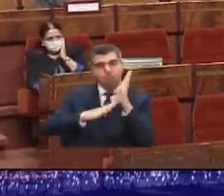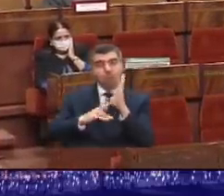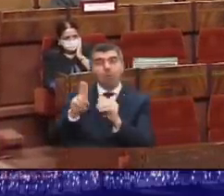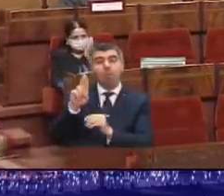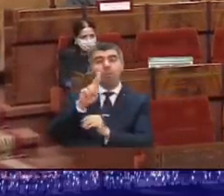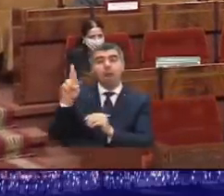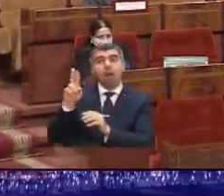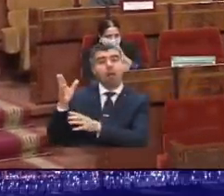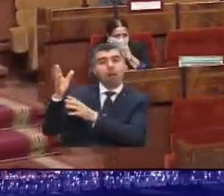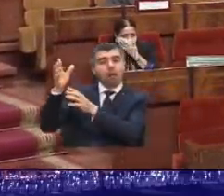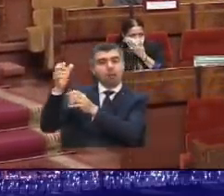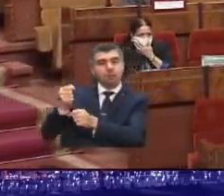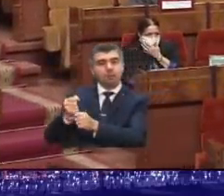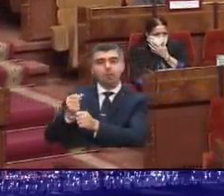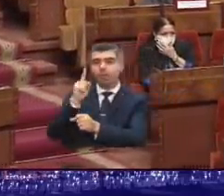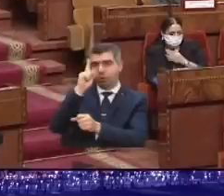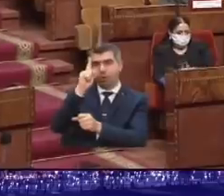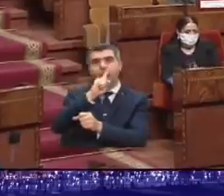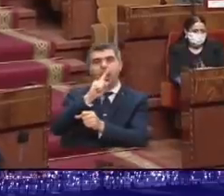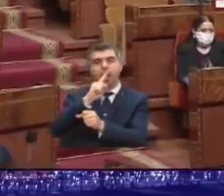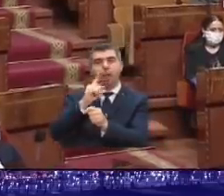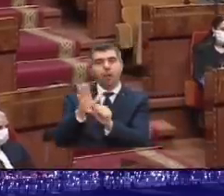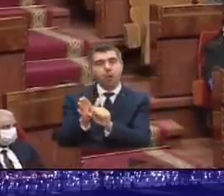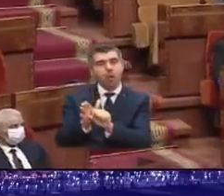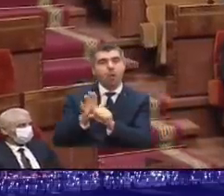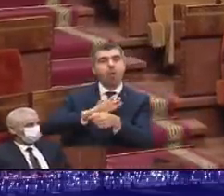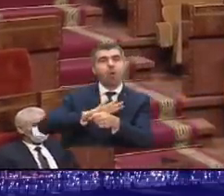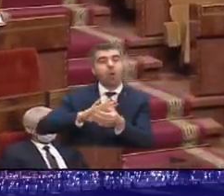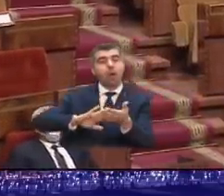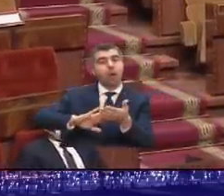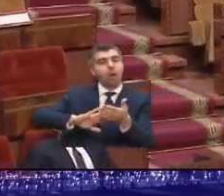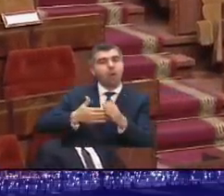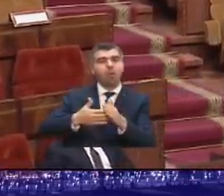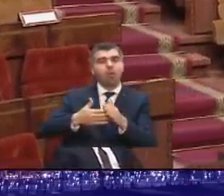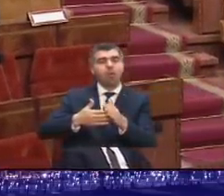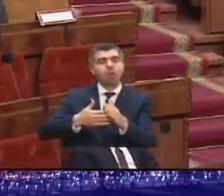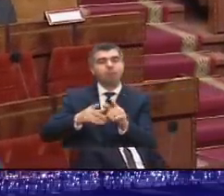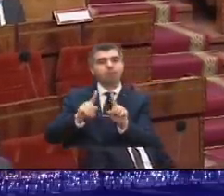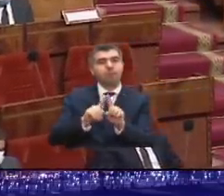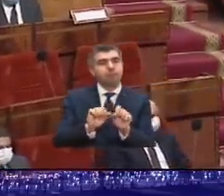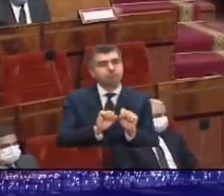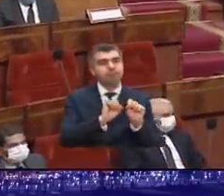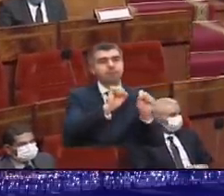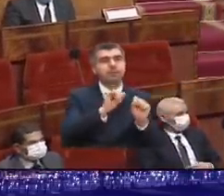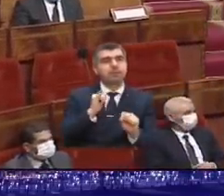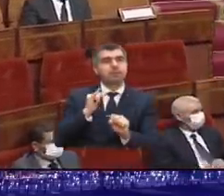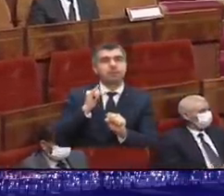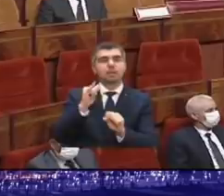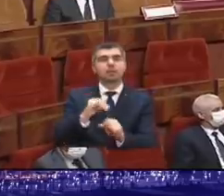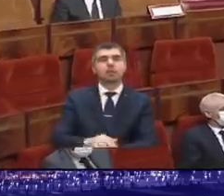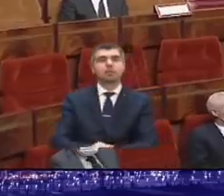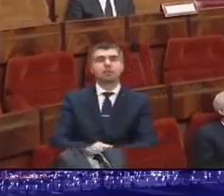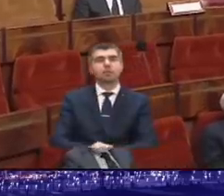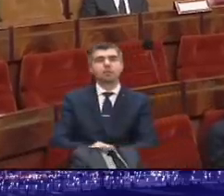غيمشي للمالية وغيتم التصويت عليه، غيدوز بالطريقة اللي كتعرفيها في إطار الممارسة الديمقراطية، وحنا كنعولوا عليه بزاف المرحلة